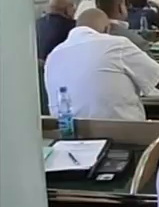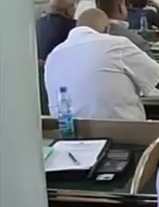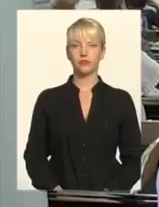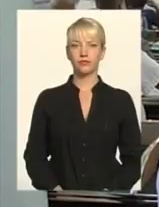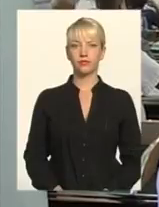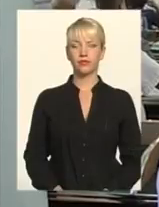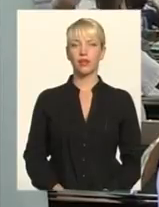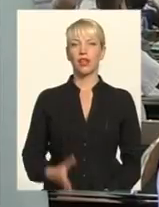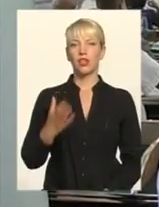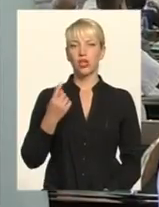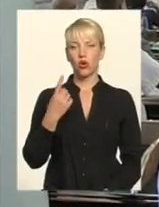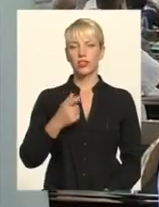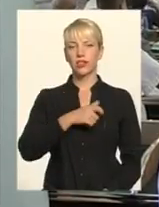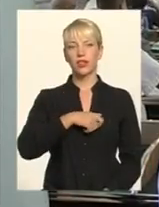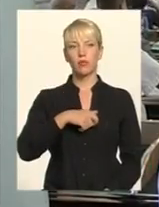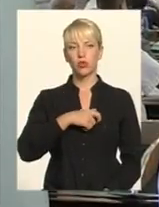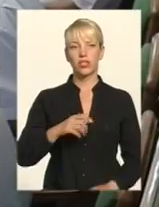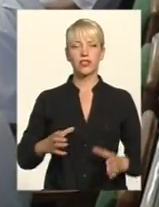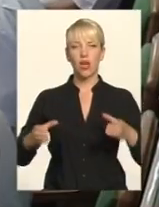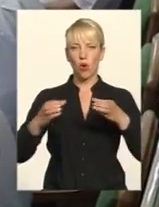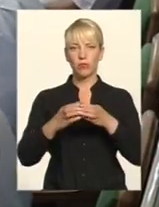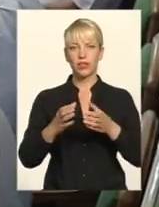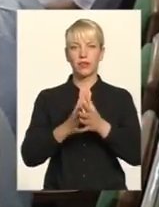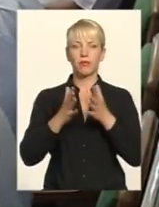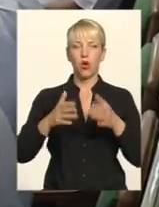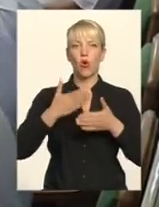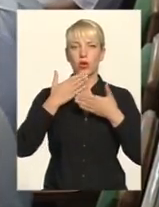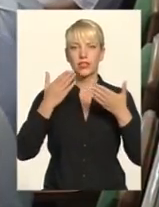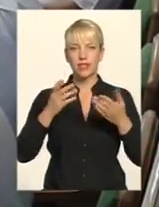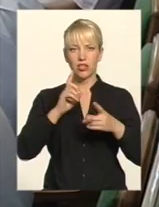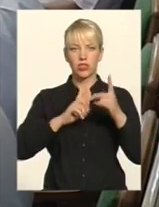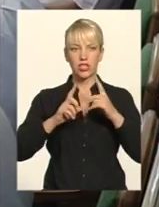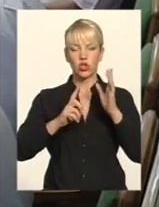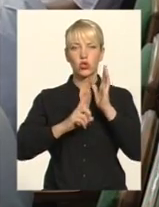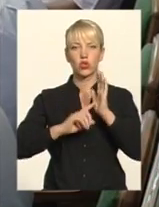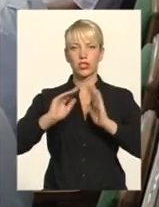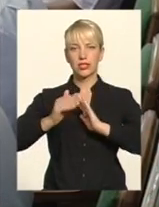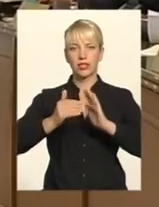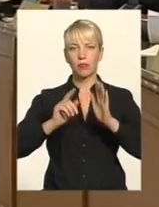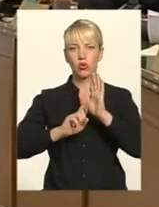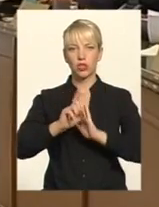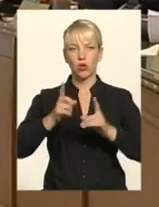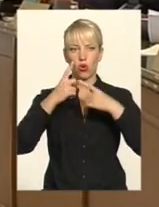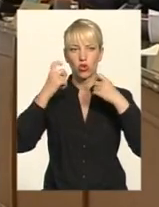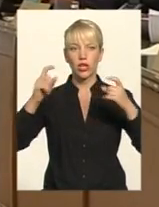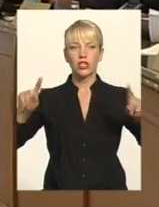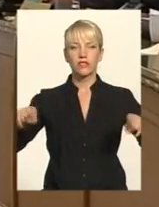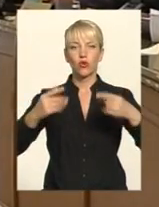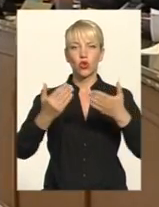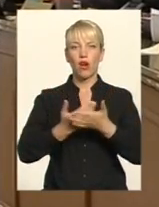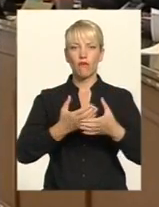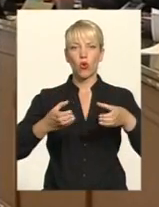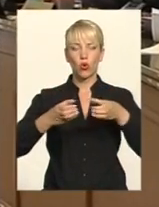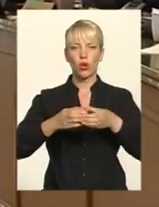На ще одне депутатське об'єднання більше. Останню сесію шостого скликання розпочали із оголошення про створення нової групи